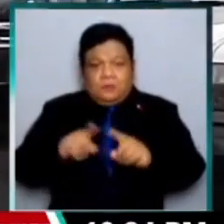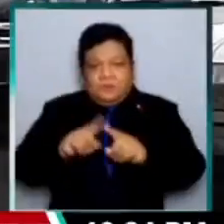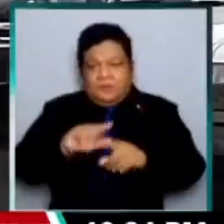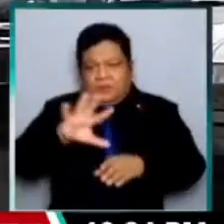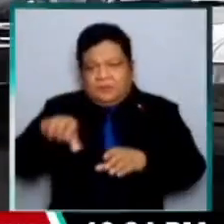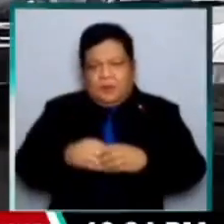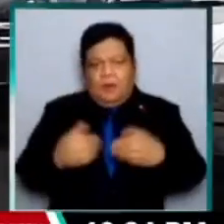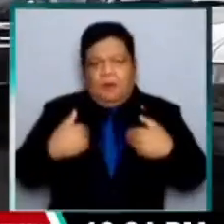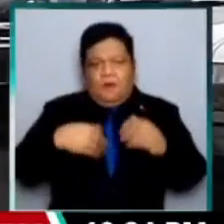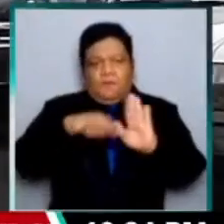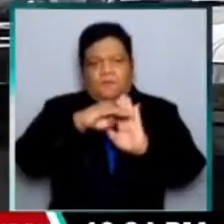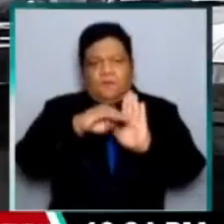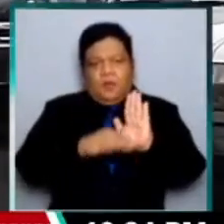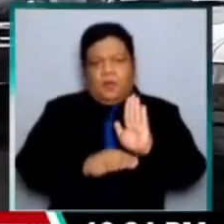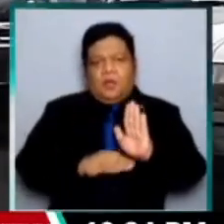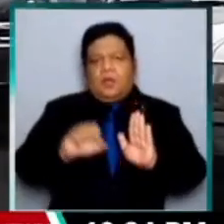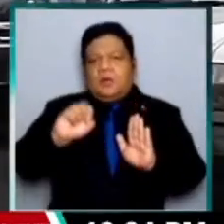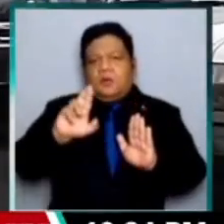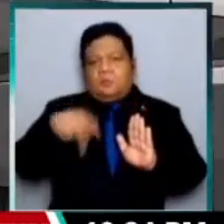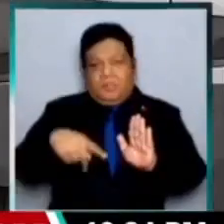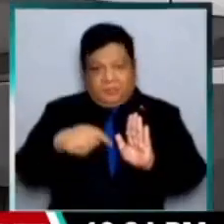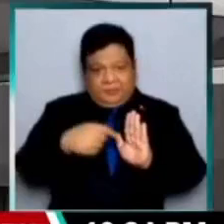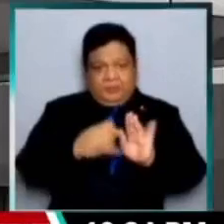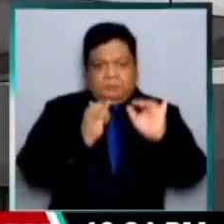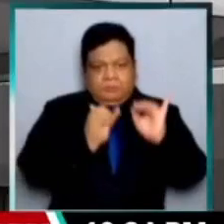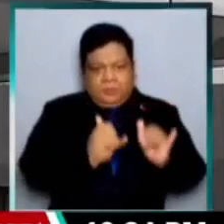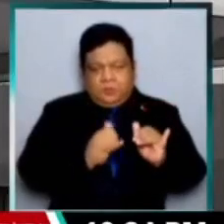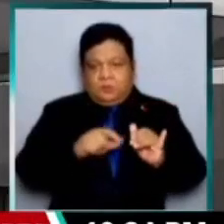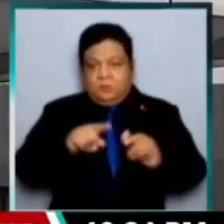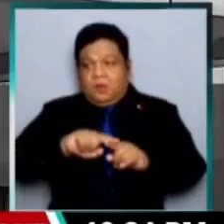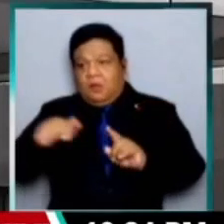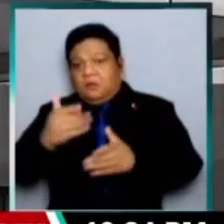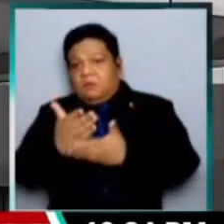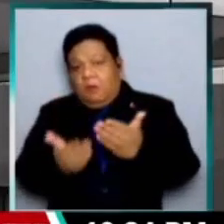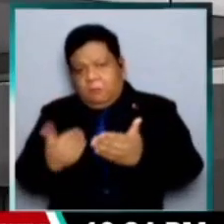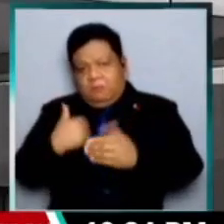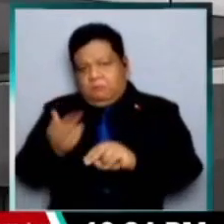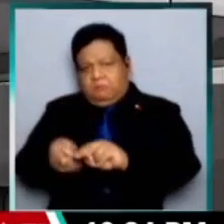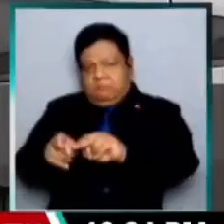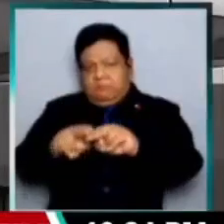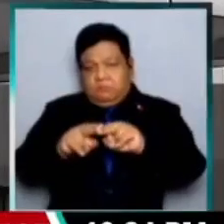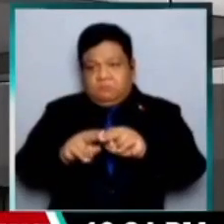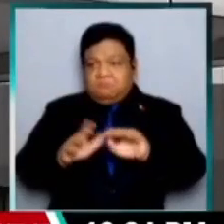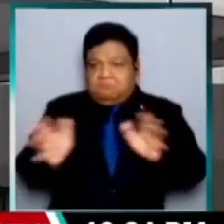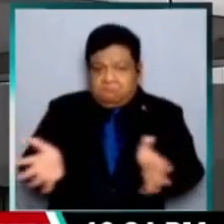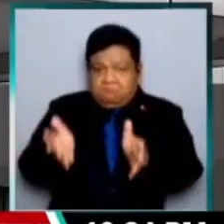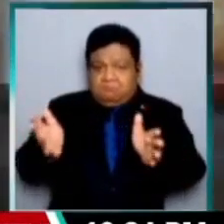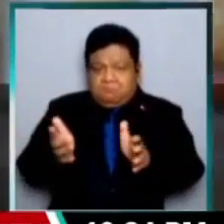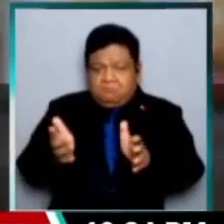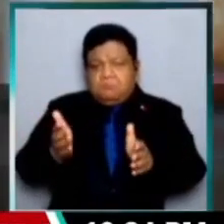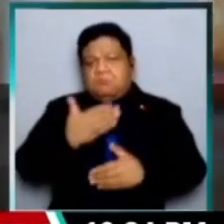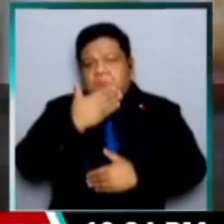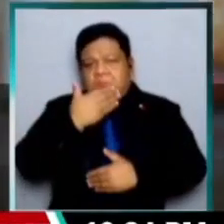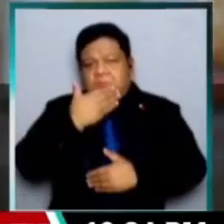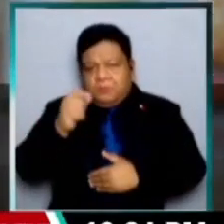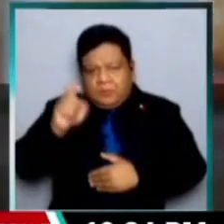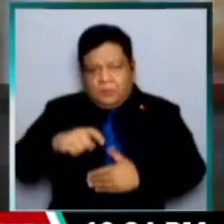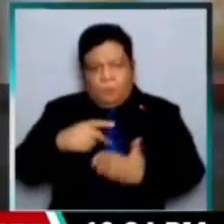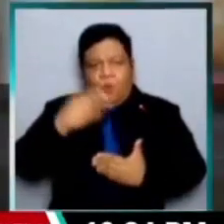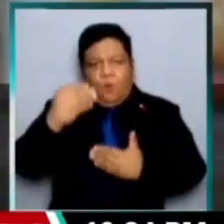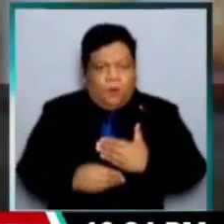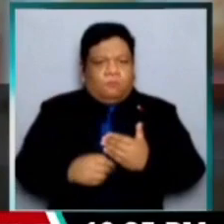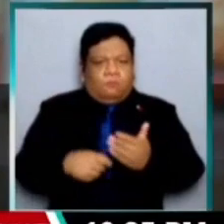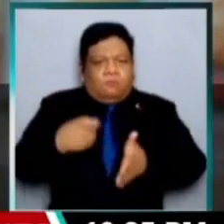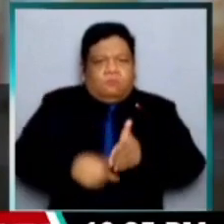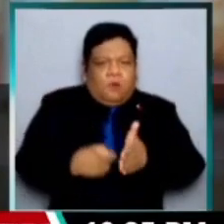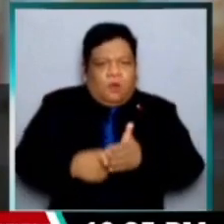o SRP. Hinikayat nila ang mga retailer na lumahok sa kanilang presyong reasonable dapat program kung saan mas mababang